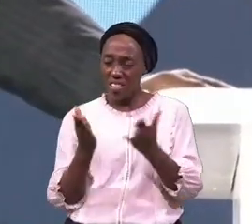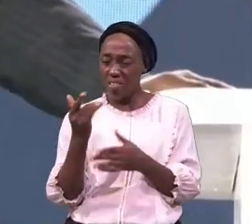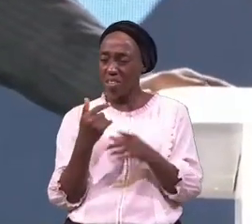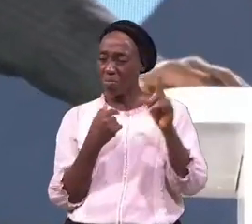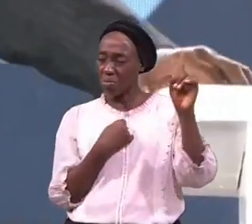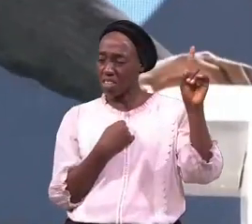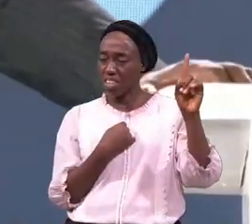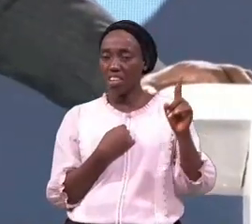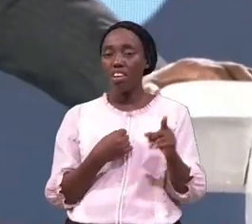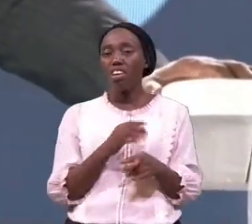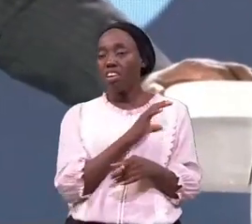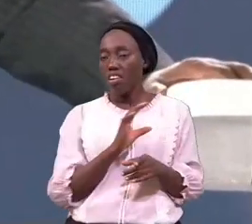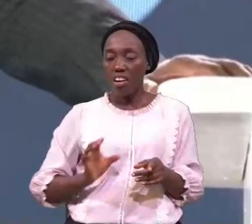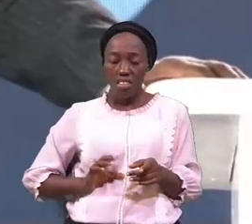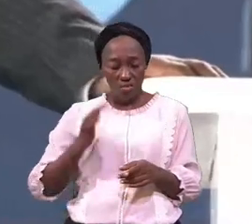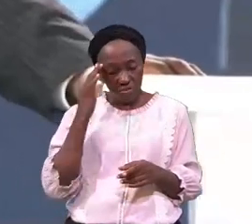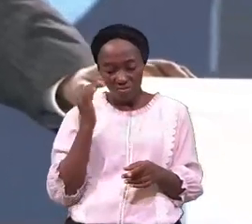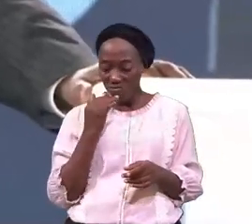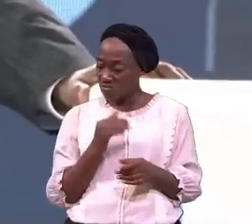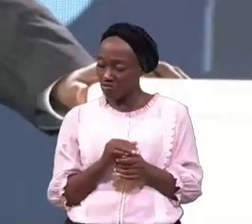et Christ secoue la tête.